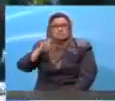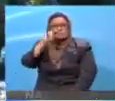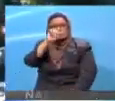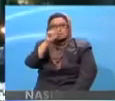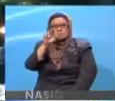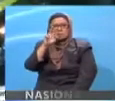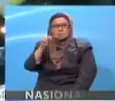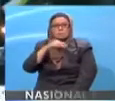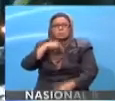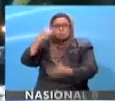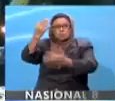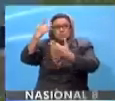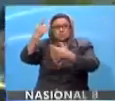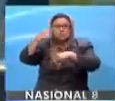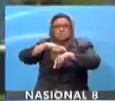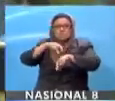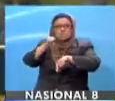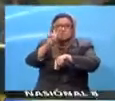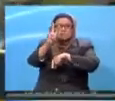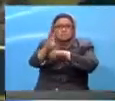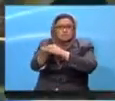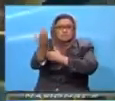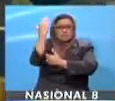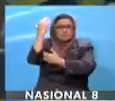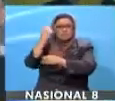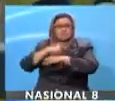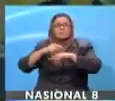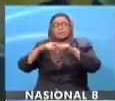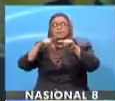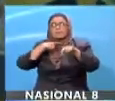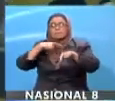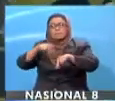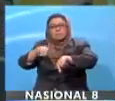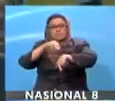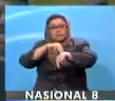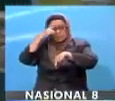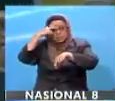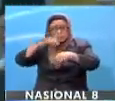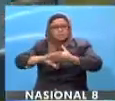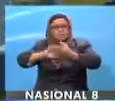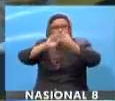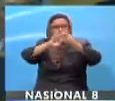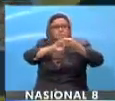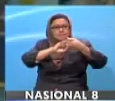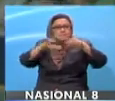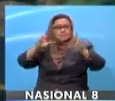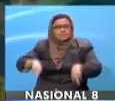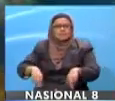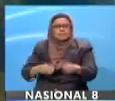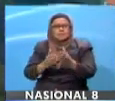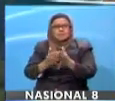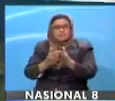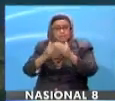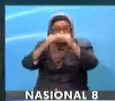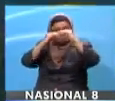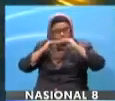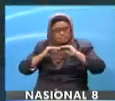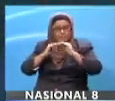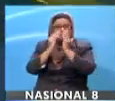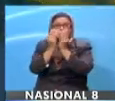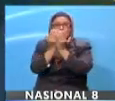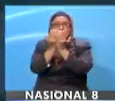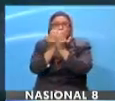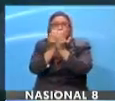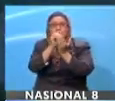6 pagi dan baginda sempat meluangkan masa bersalaman dengan mereka. Sejurus itu, bacaan doa dan selawat